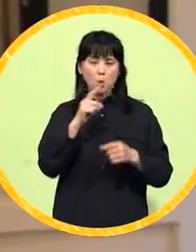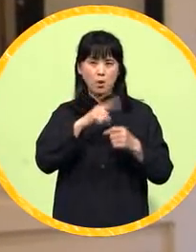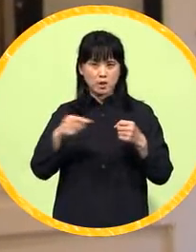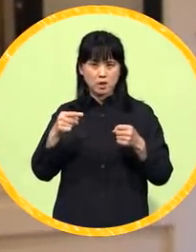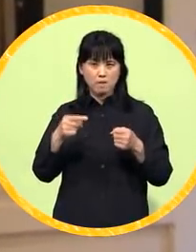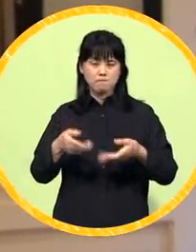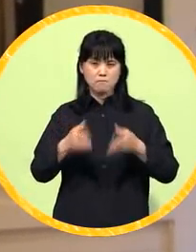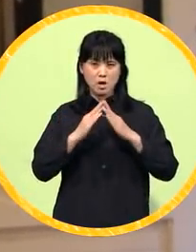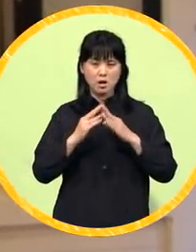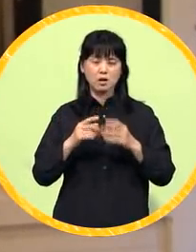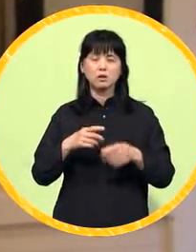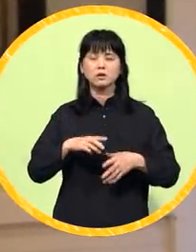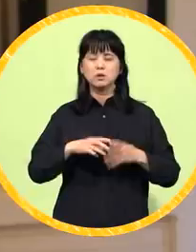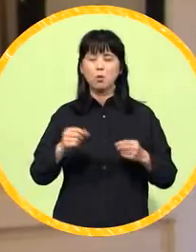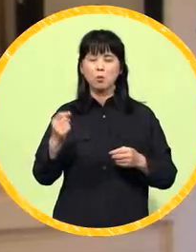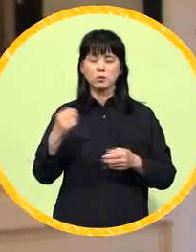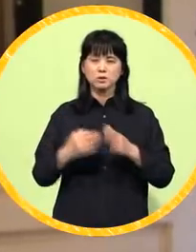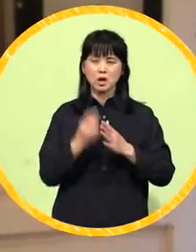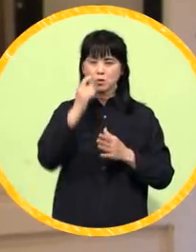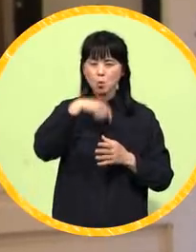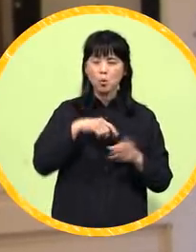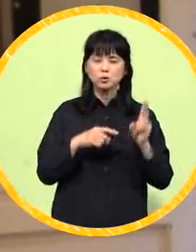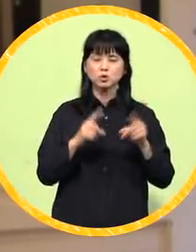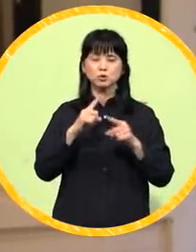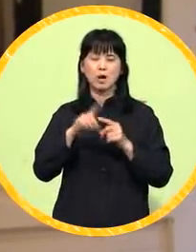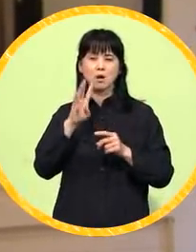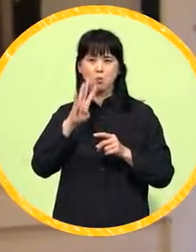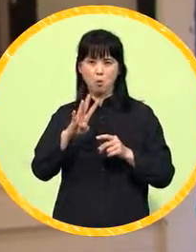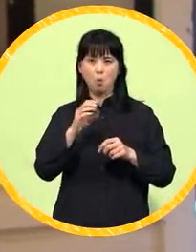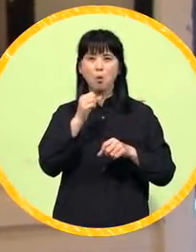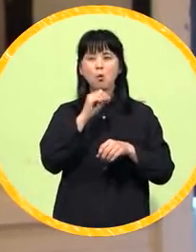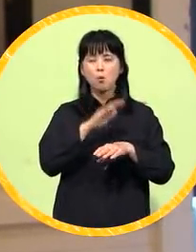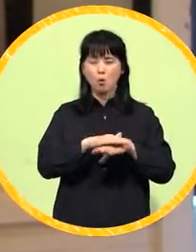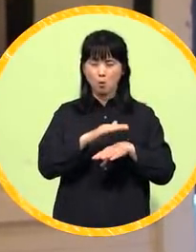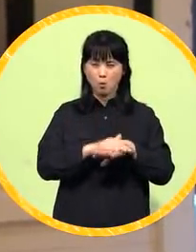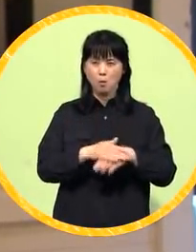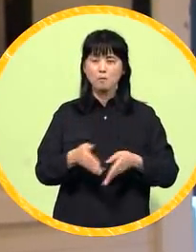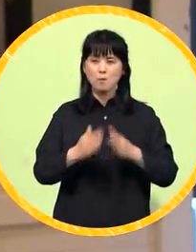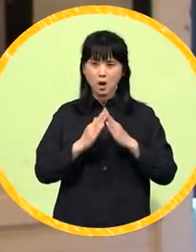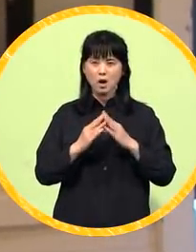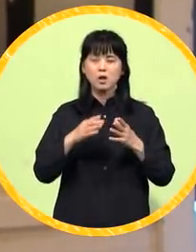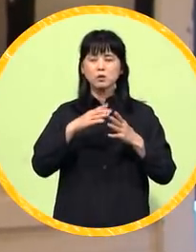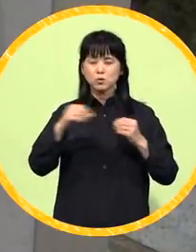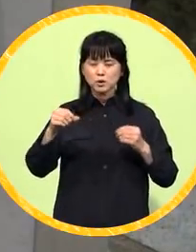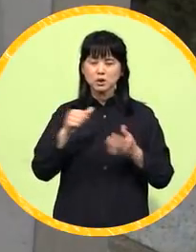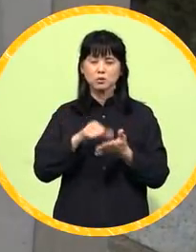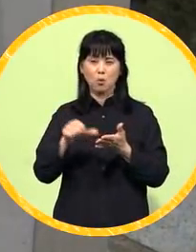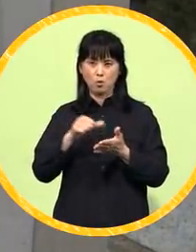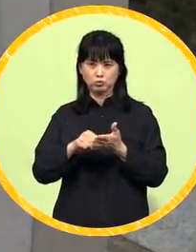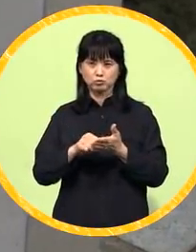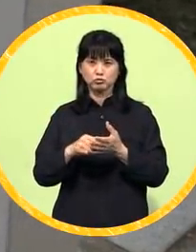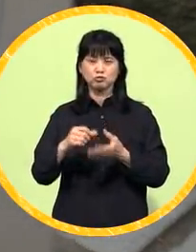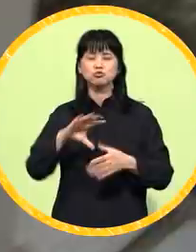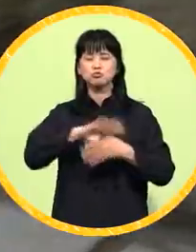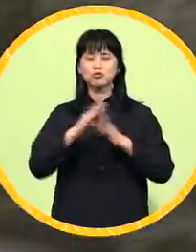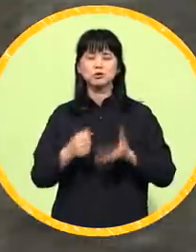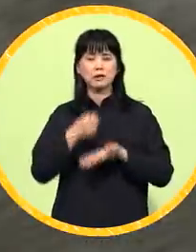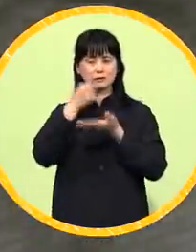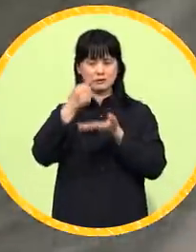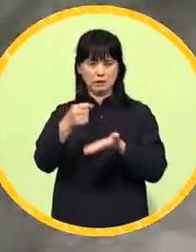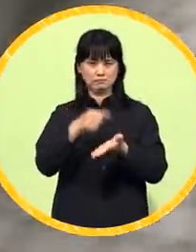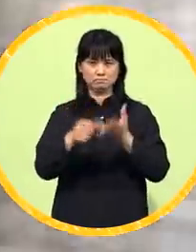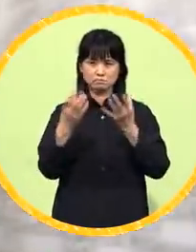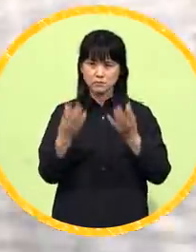た日本最古の2倍方向方の住宅として国登録有形文化財に登録されている